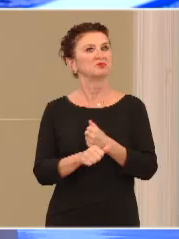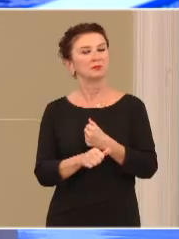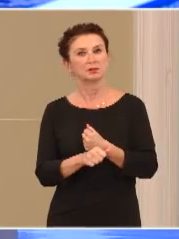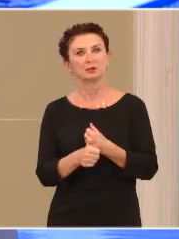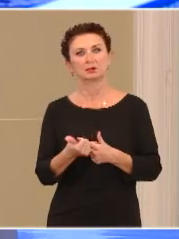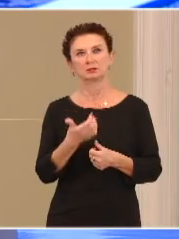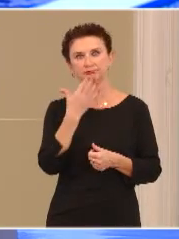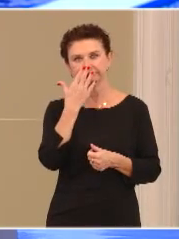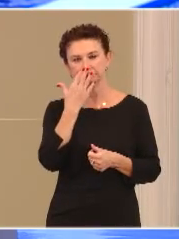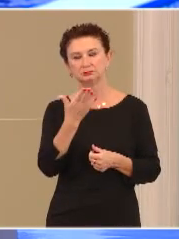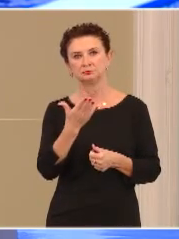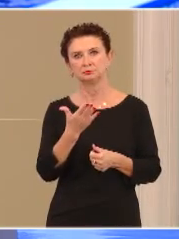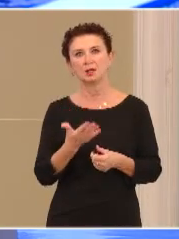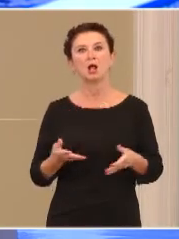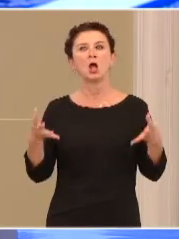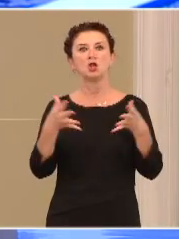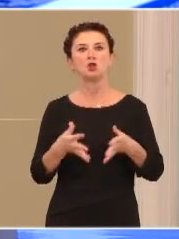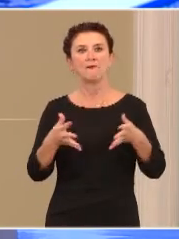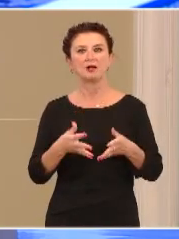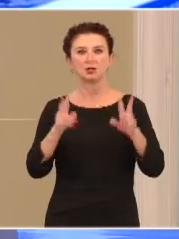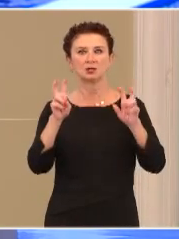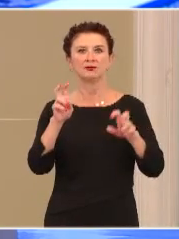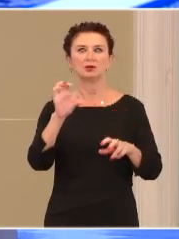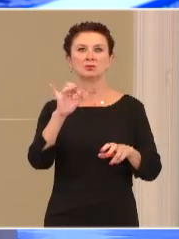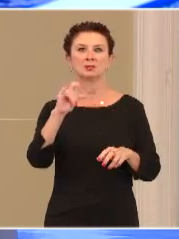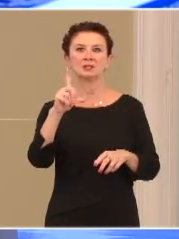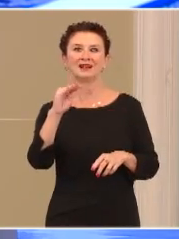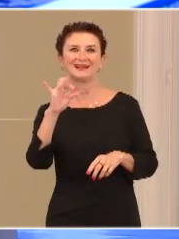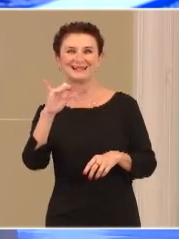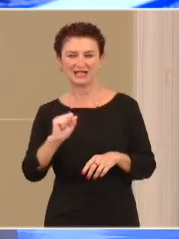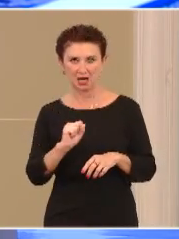tym, iż Towarzystwo Silesia, przejmując